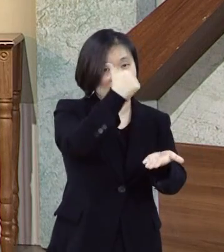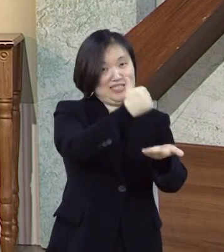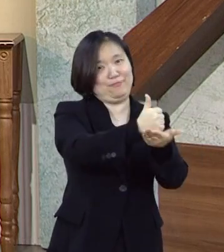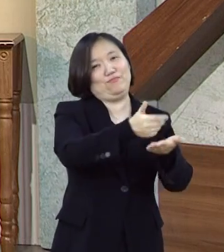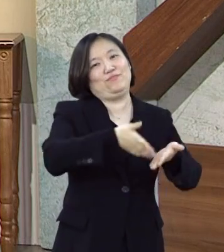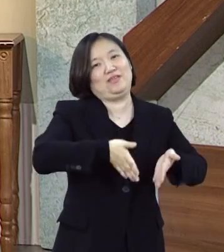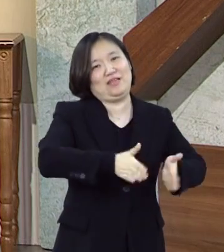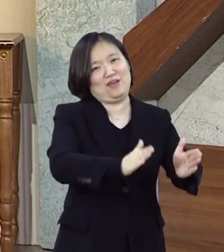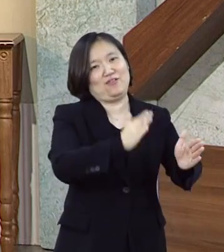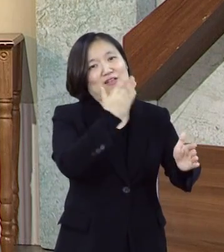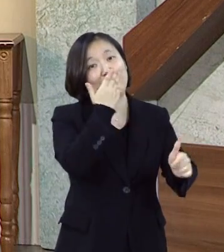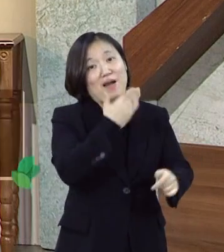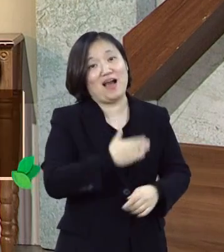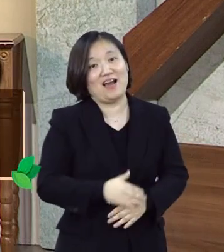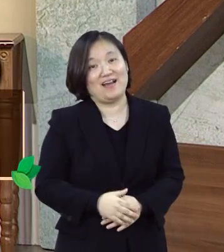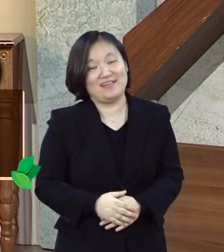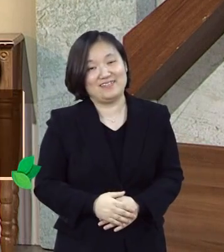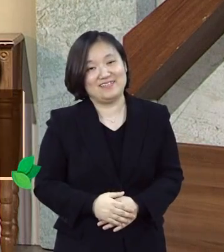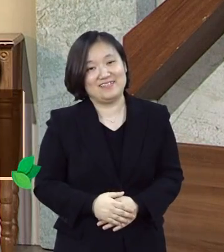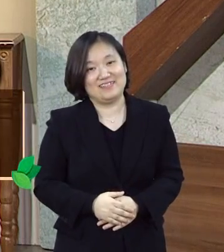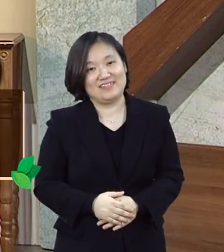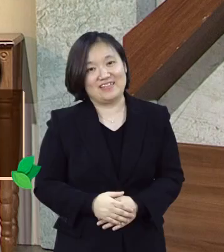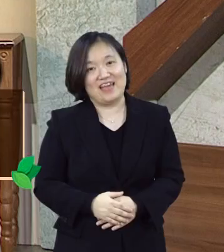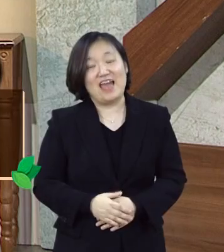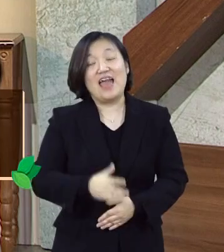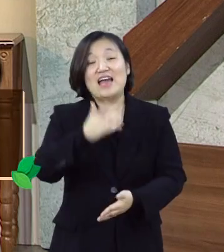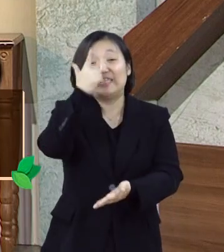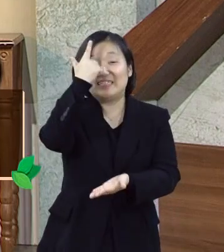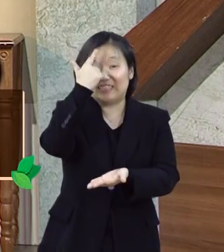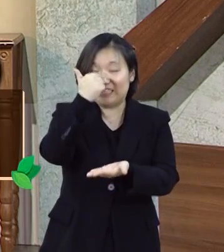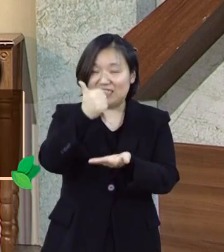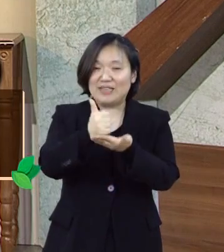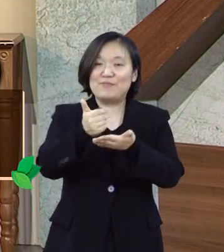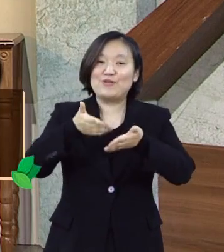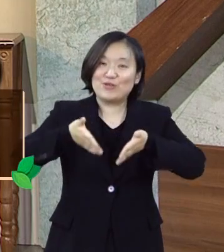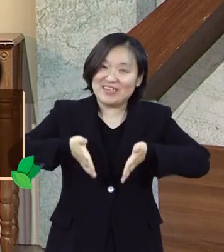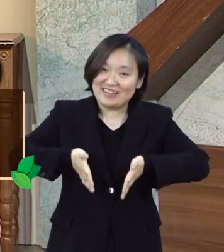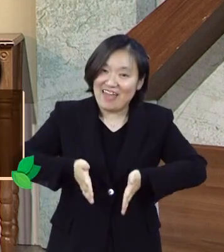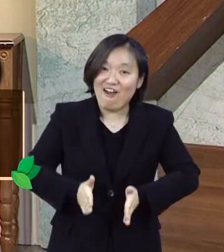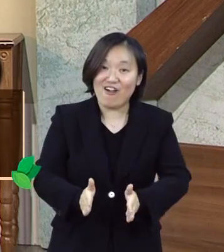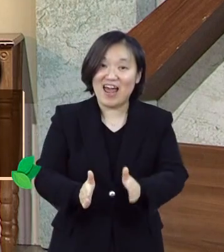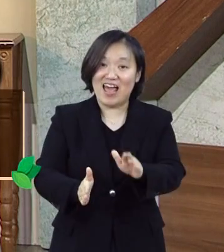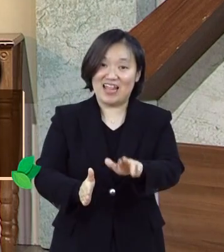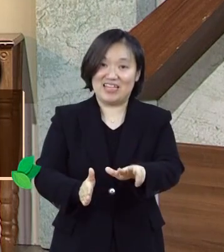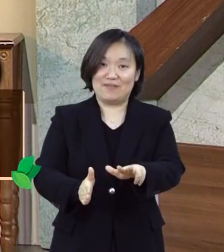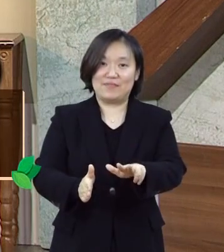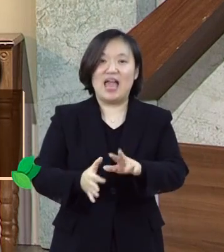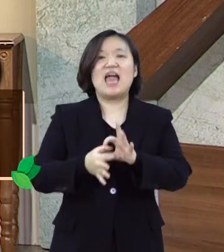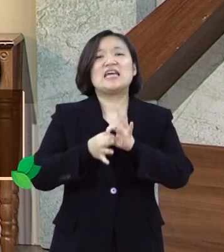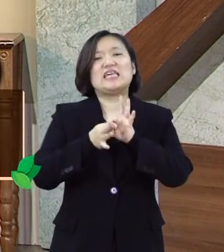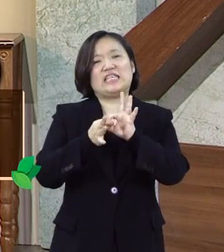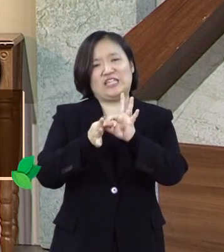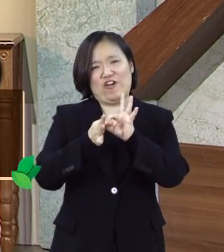그렇게 스님으로 다시 태어나서 스님이 된 인연공덕으로